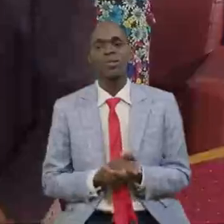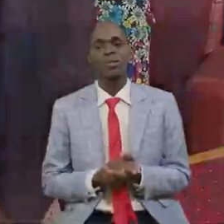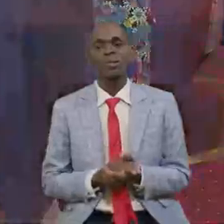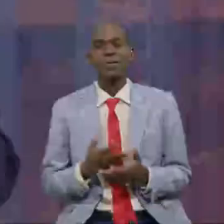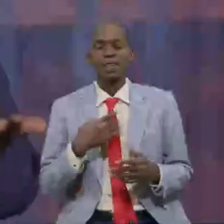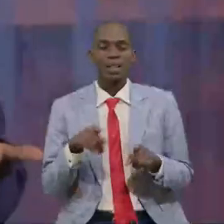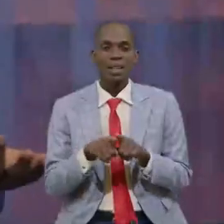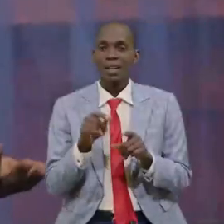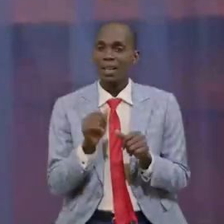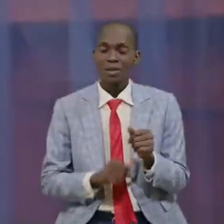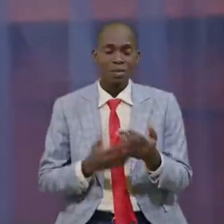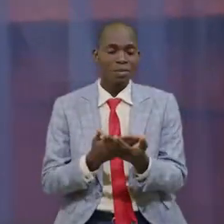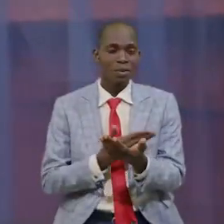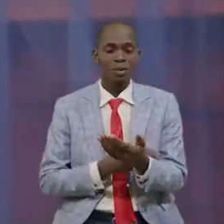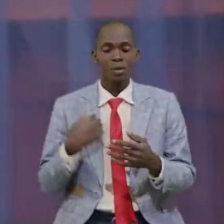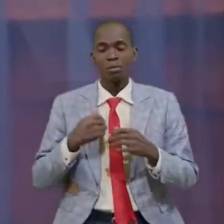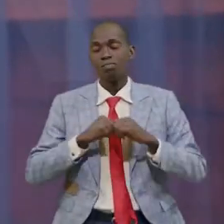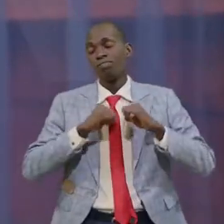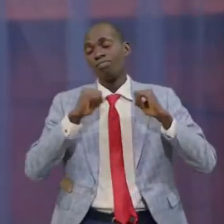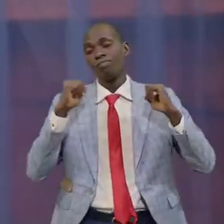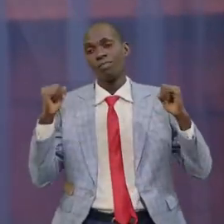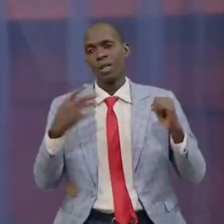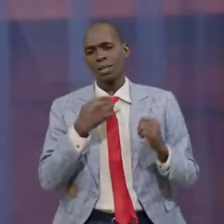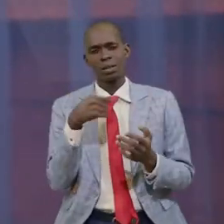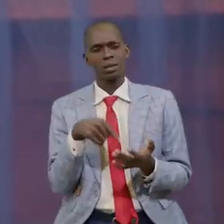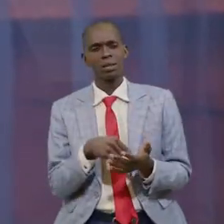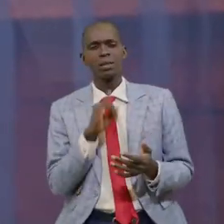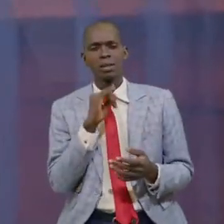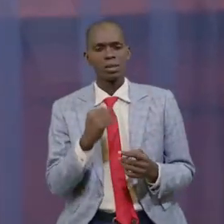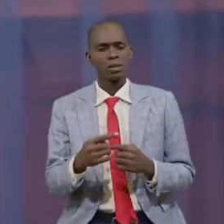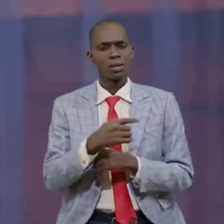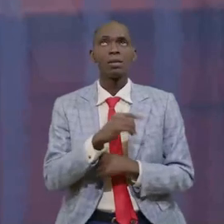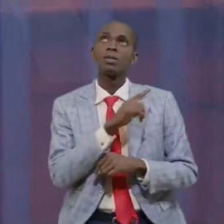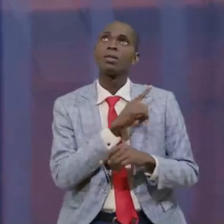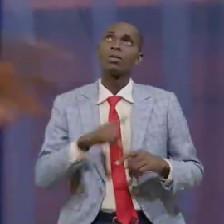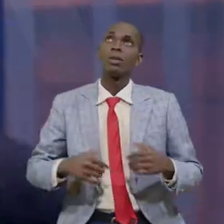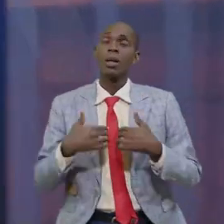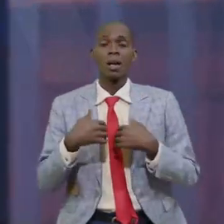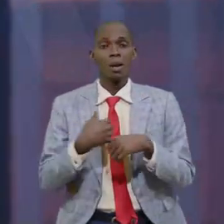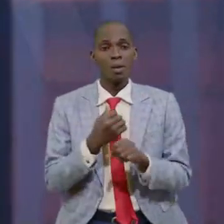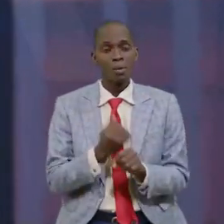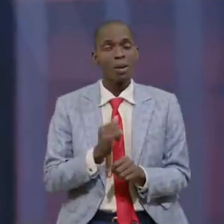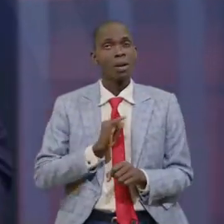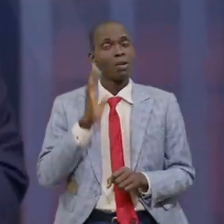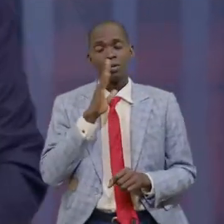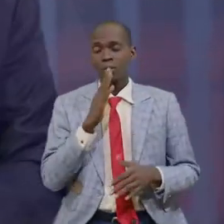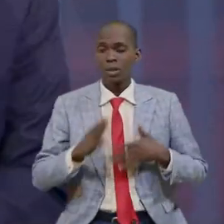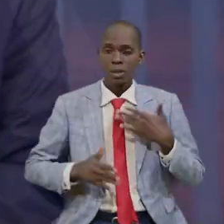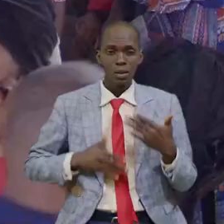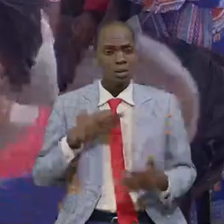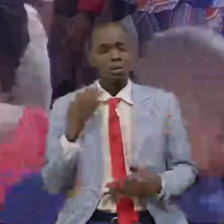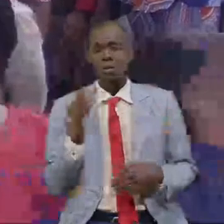Et comme chaque matin nous nous réveillons et nous disons, voici le jour que l'Éternel a fait, je vais me